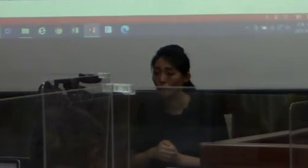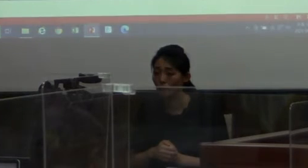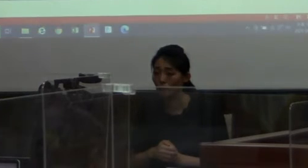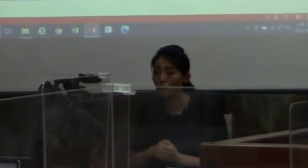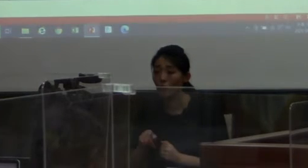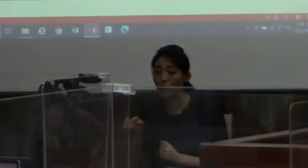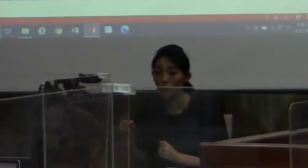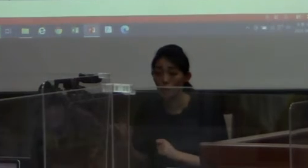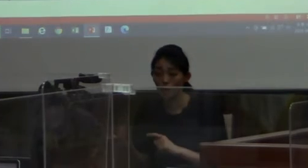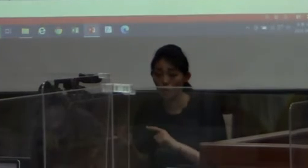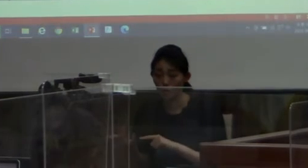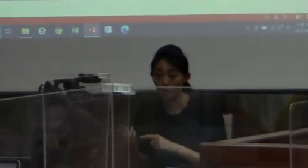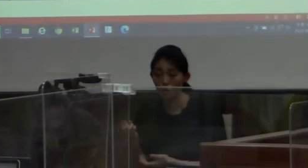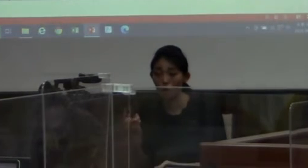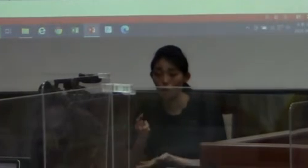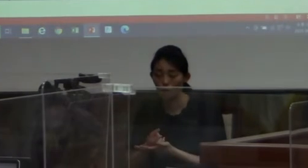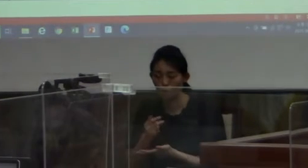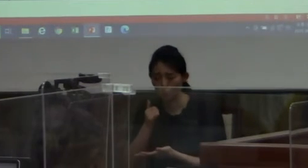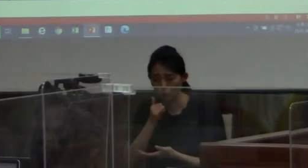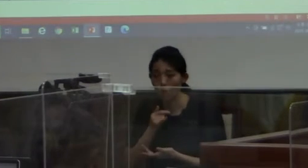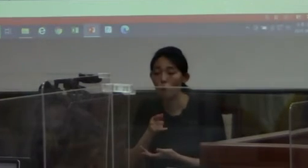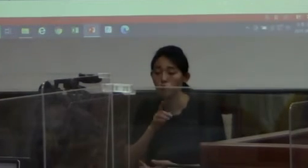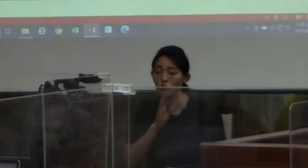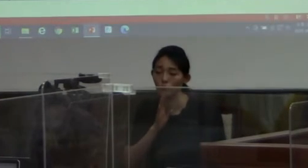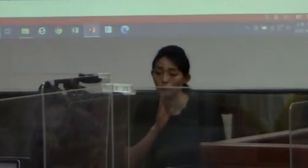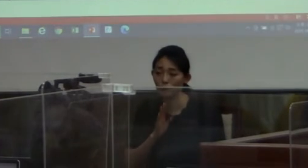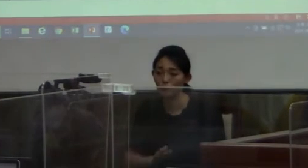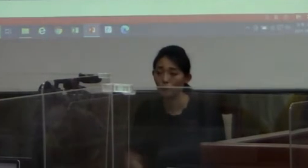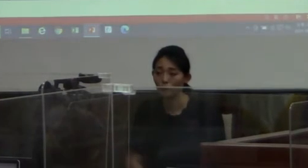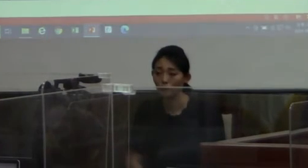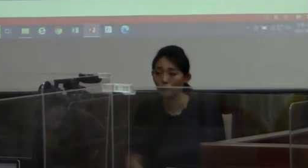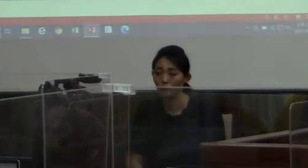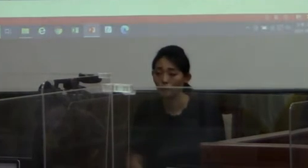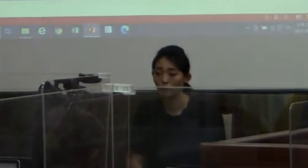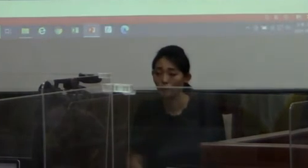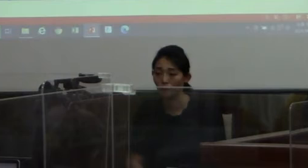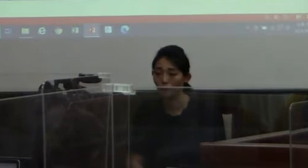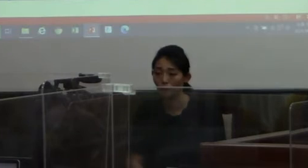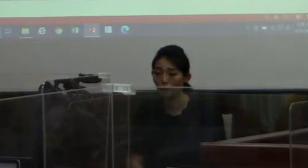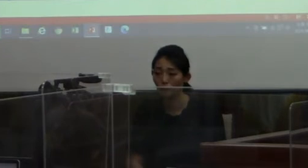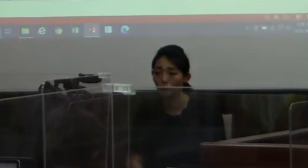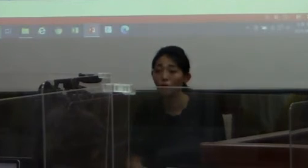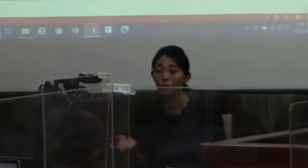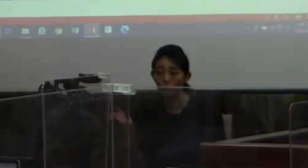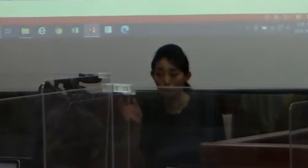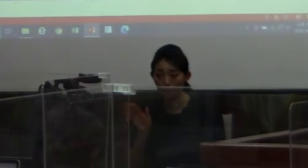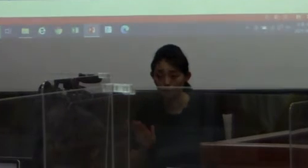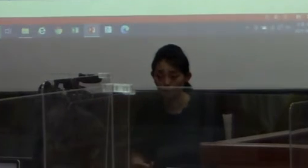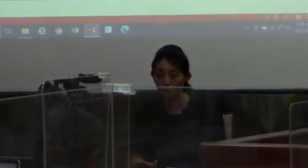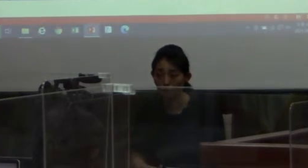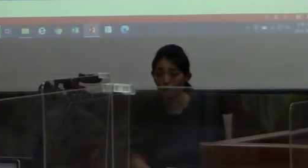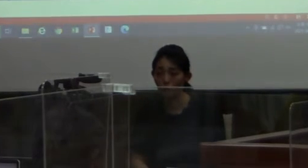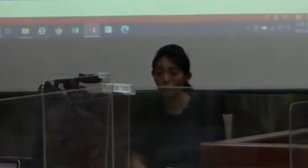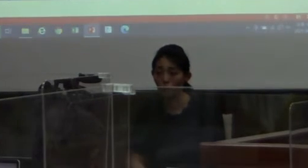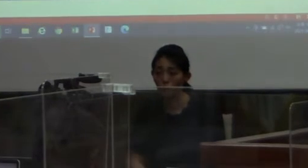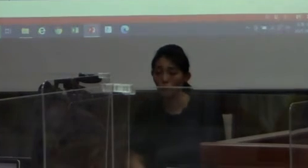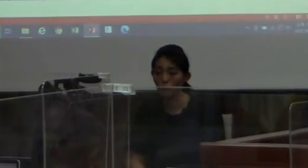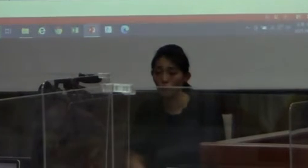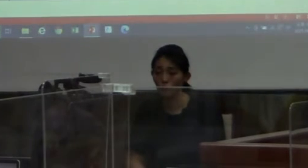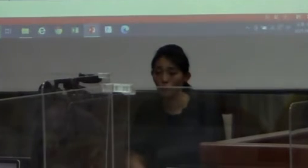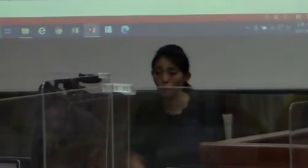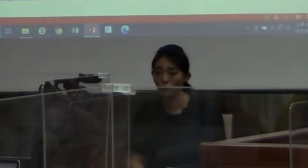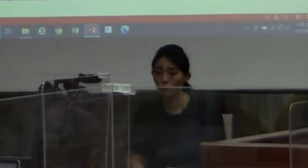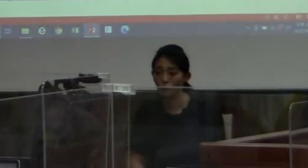그래서 이게 그런 규정이 있다면 그렇게 돼야죠. 그건 맞습니다. 그래. 그런데 왜 분규가 일어나느냐?